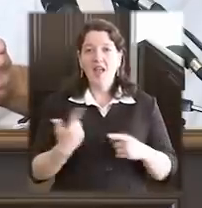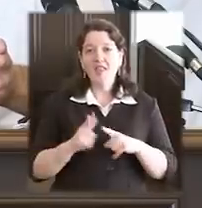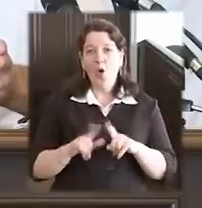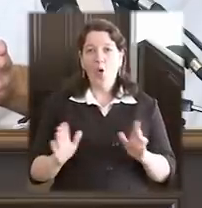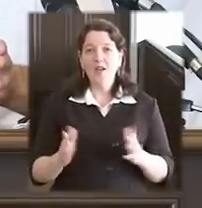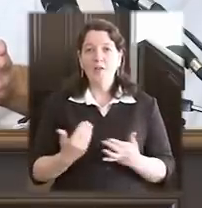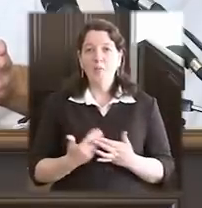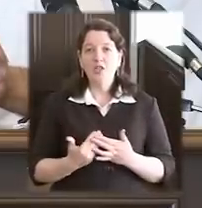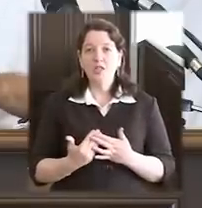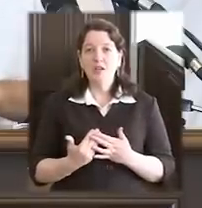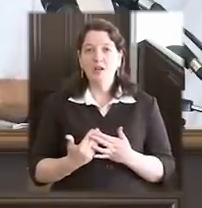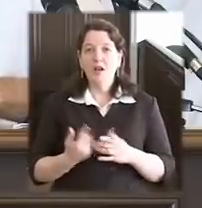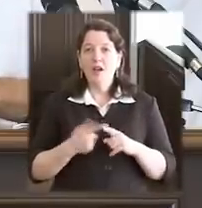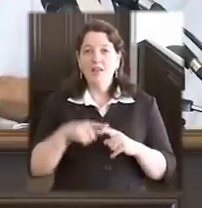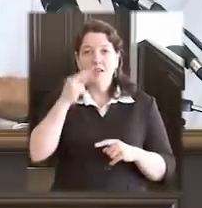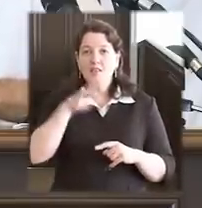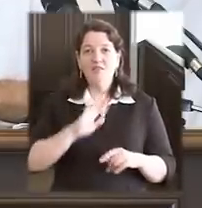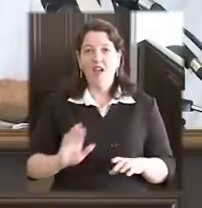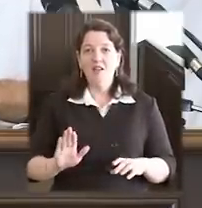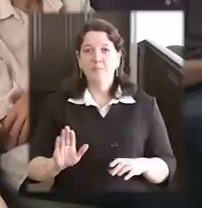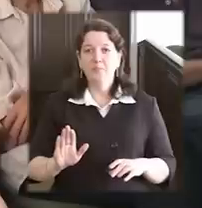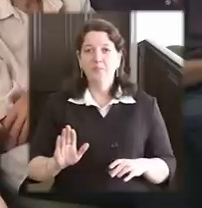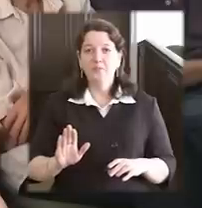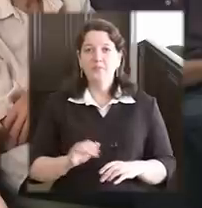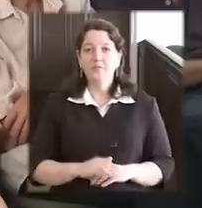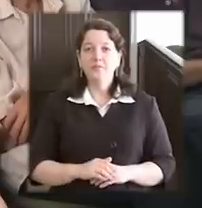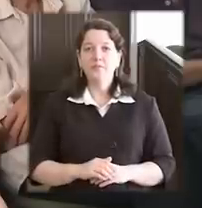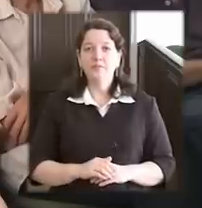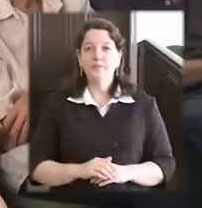стихийное даже почти, глубоко неверно.